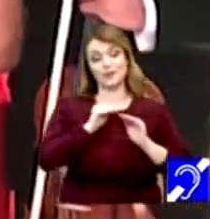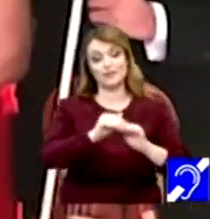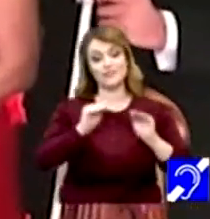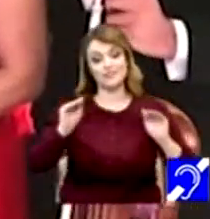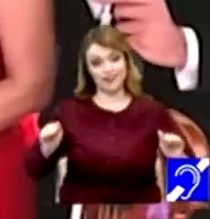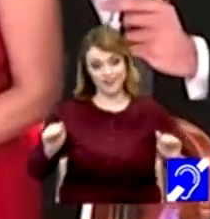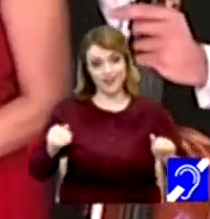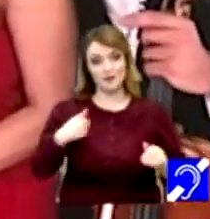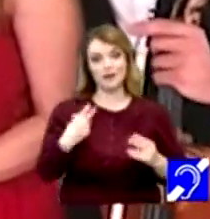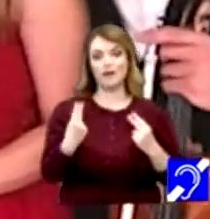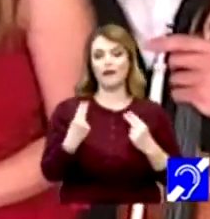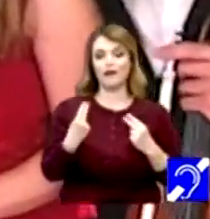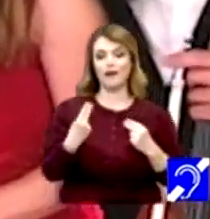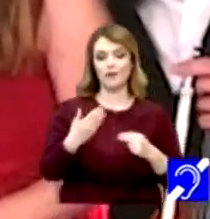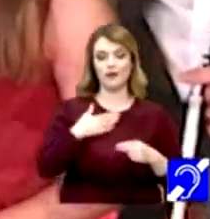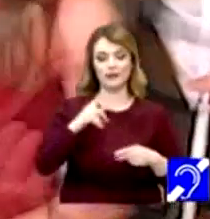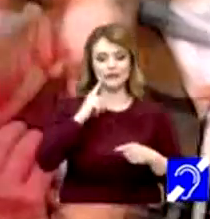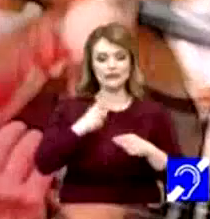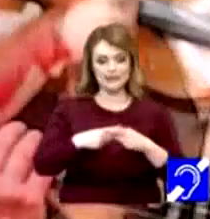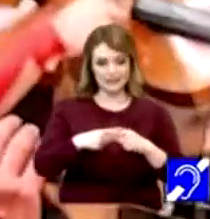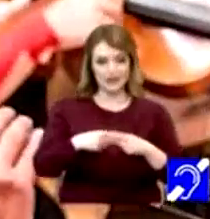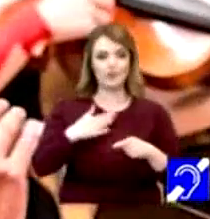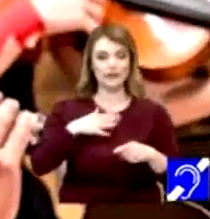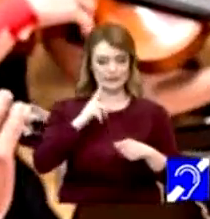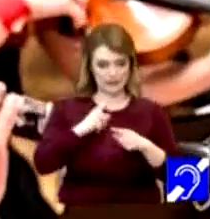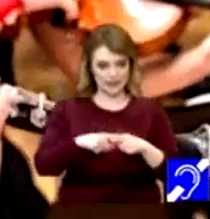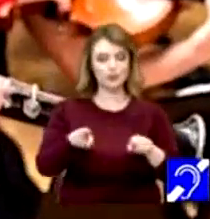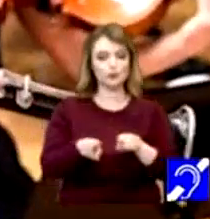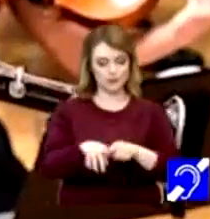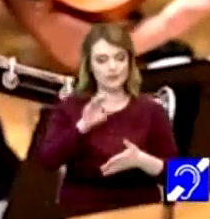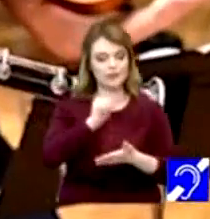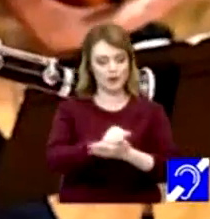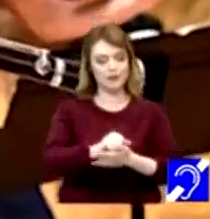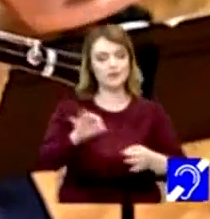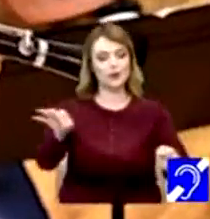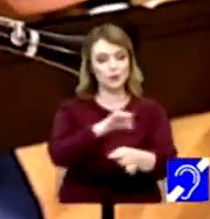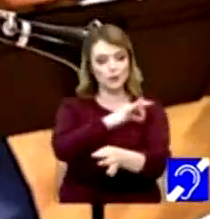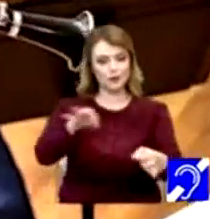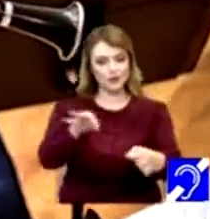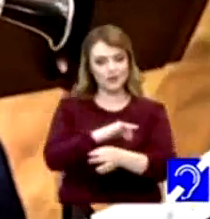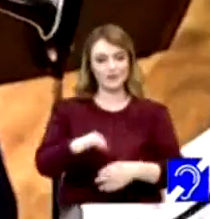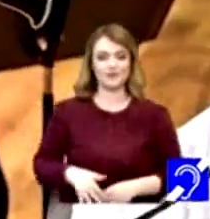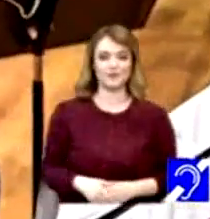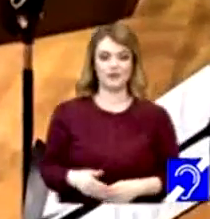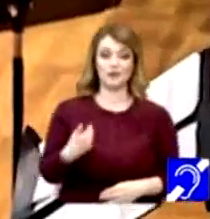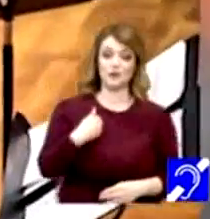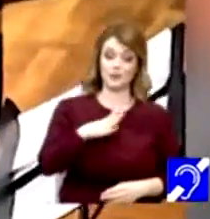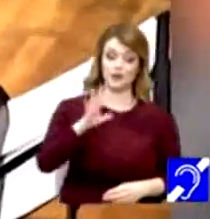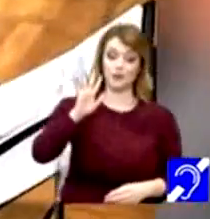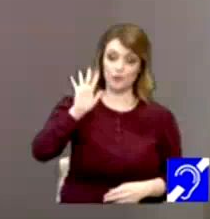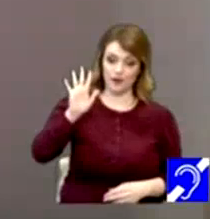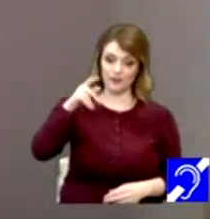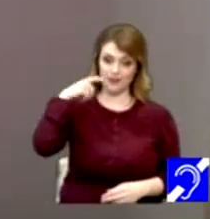am avut noroc de sora mea, apropo, tot este muzician, violonist. Și având vârsta de